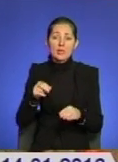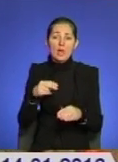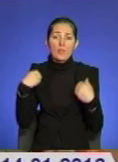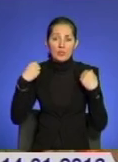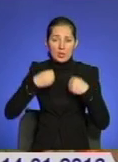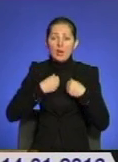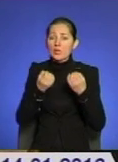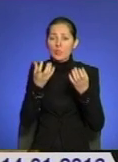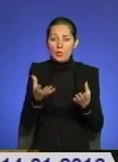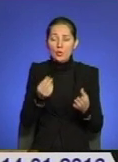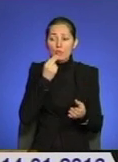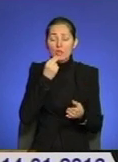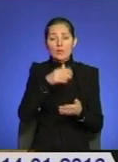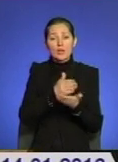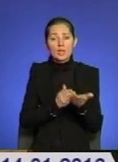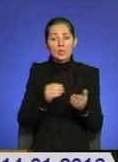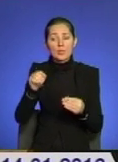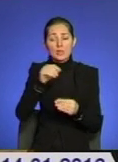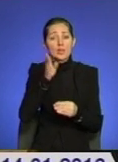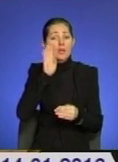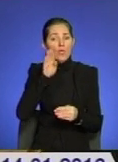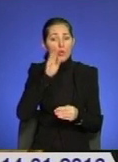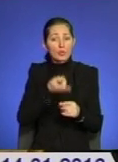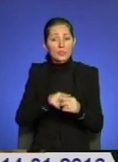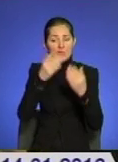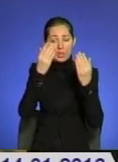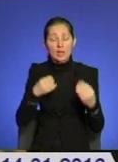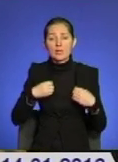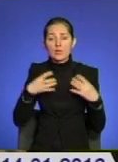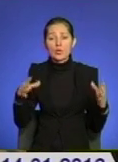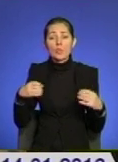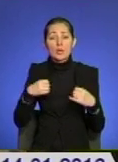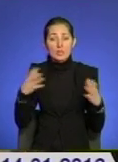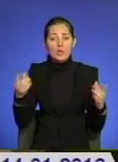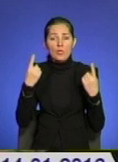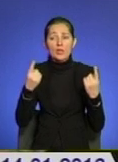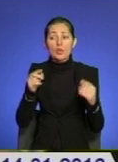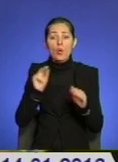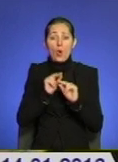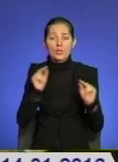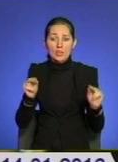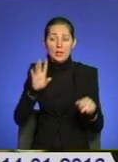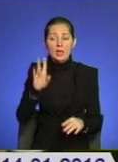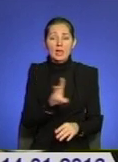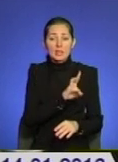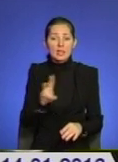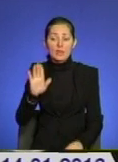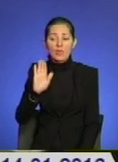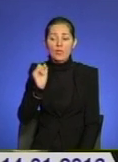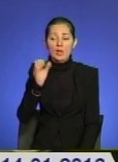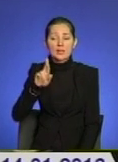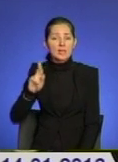воду. Також цей день ми ще святкуємо свято великого вчителя церкви Василія Великого,